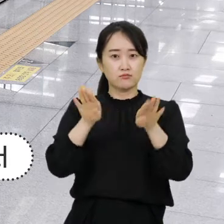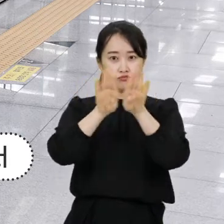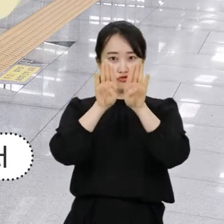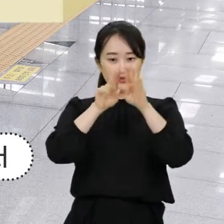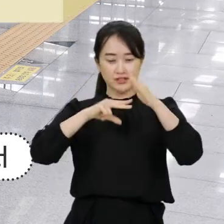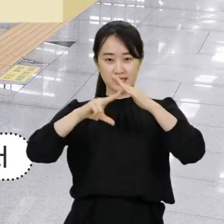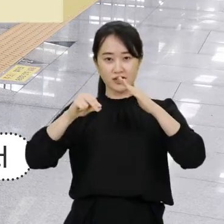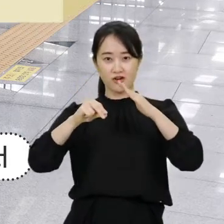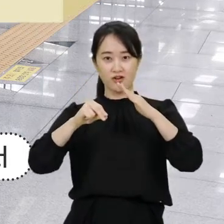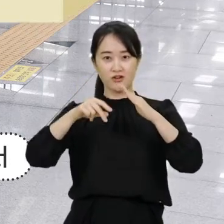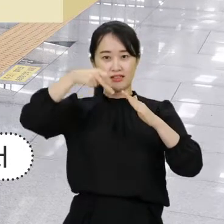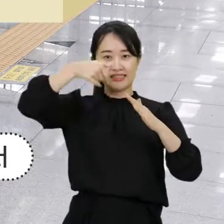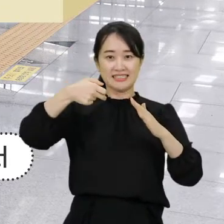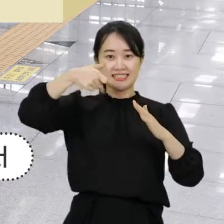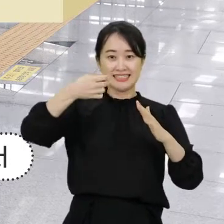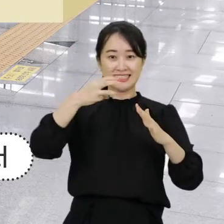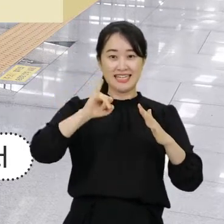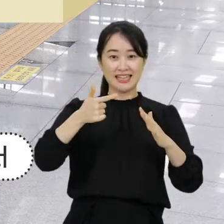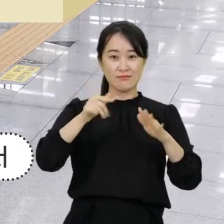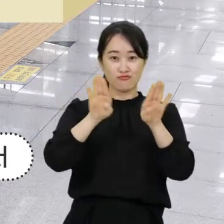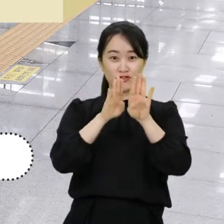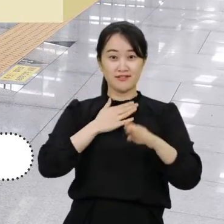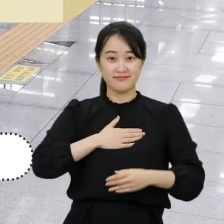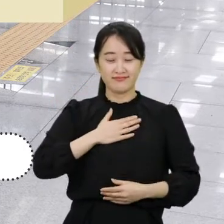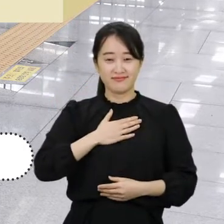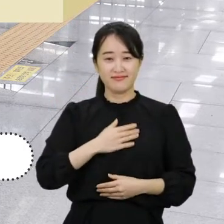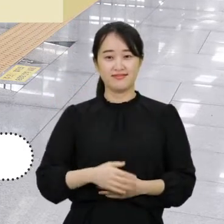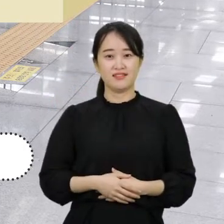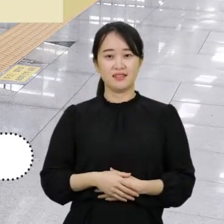안전문, 스크린 도어라고 하는 안전문이 잘 작동이 돼서